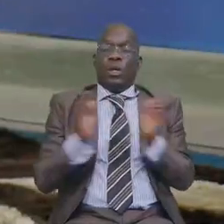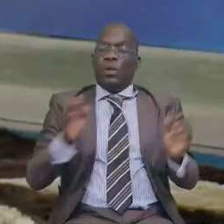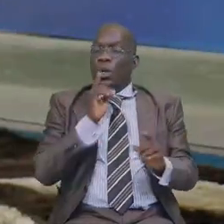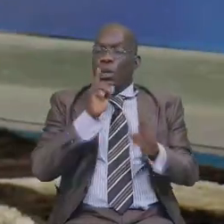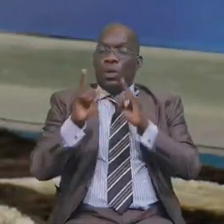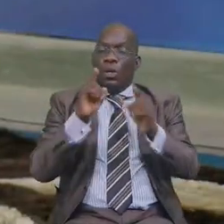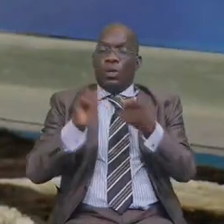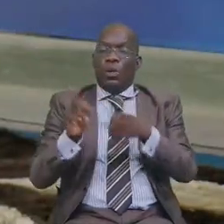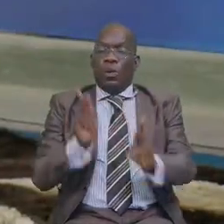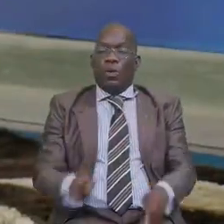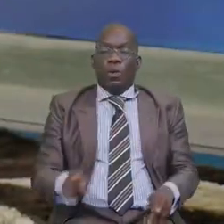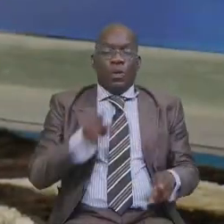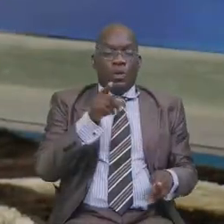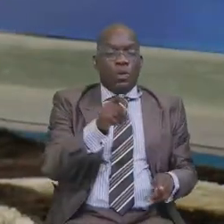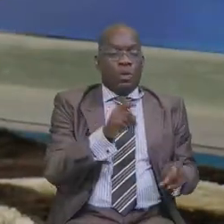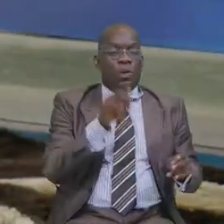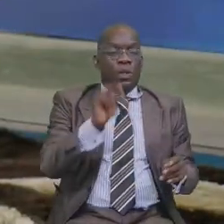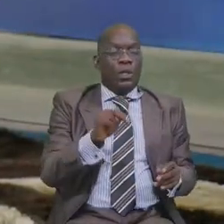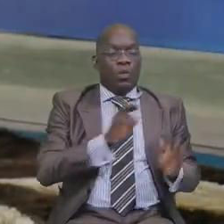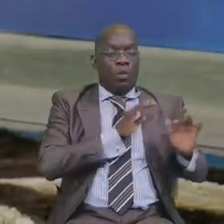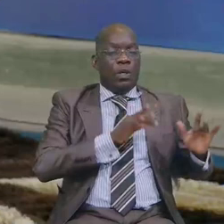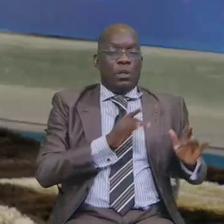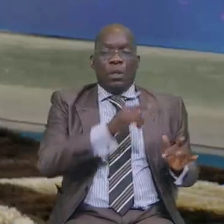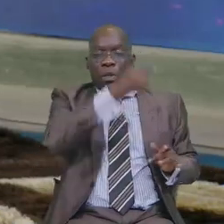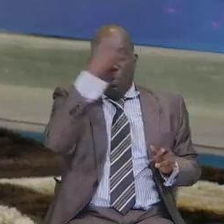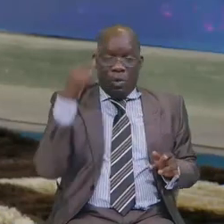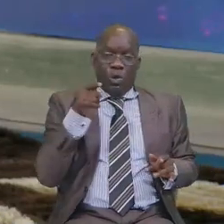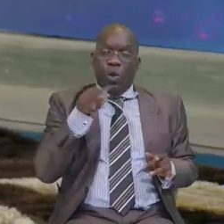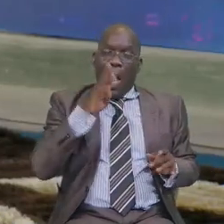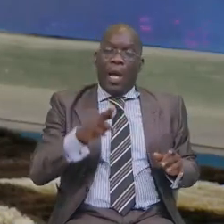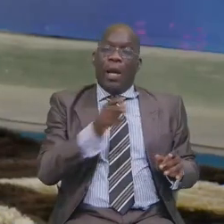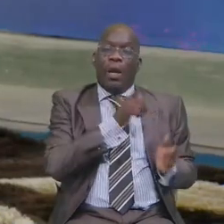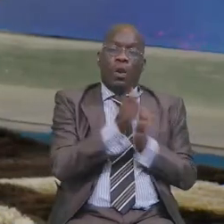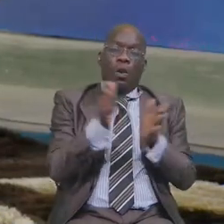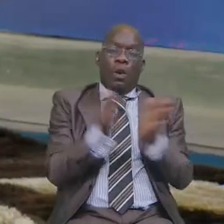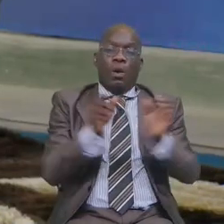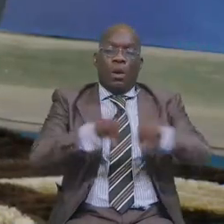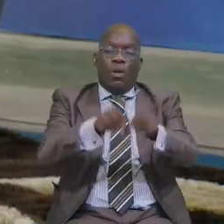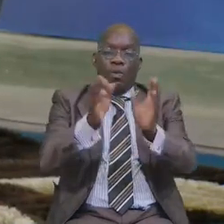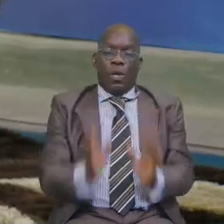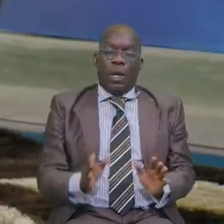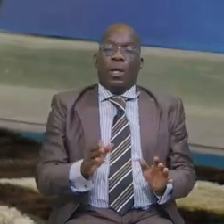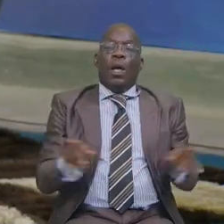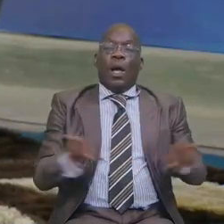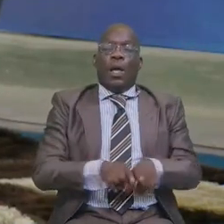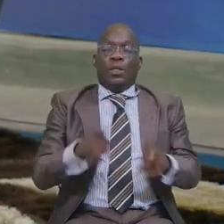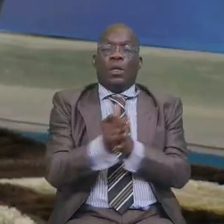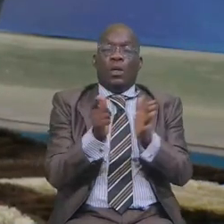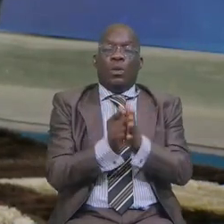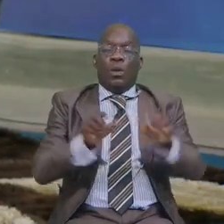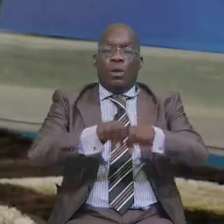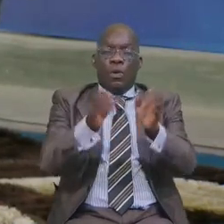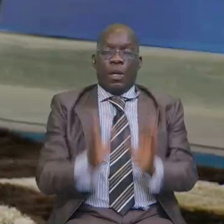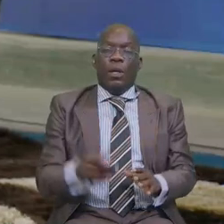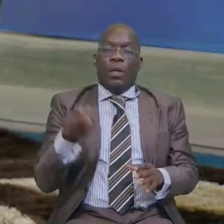gens. Vous avez besoin de la grâce, vous avez besoin de la miséricorde parce que vous avez violé la loi et en tant que violeur de la loi de